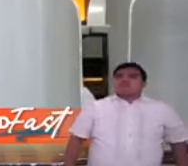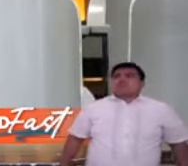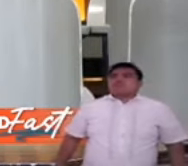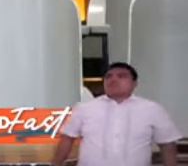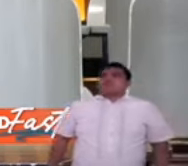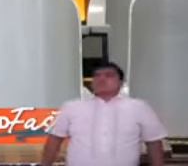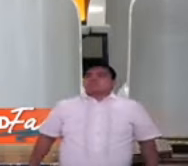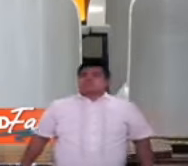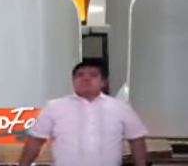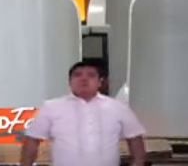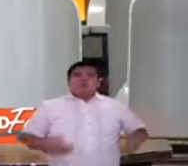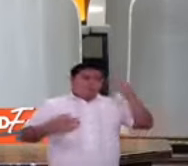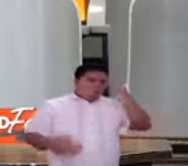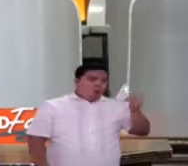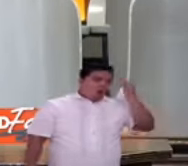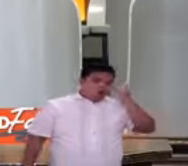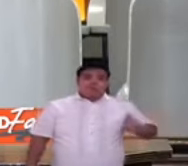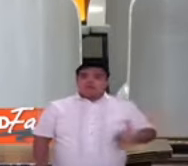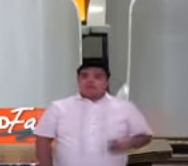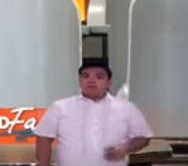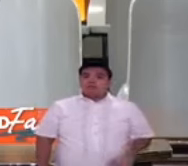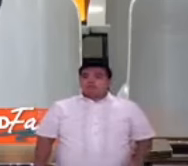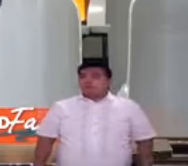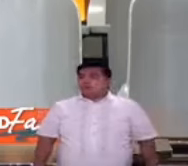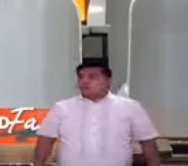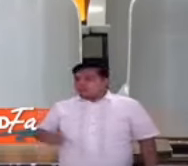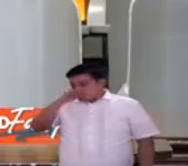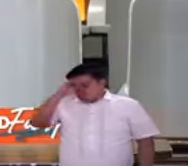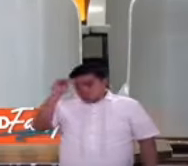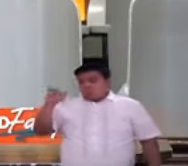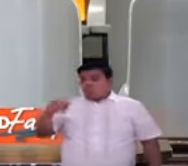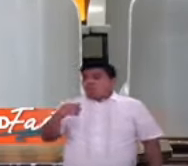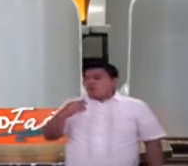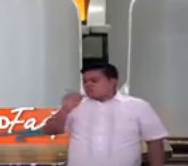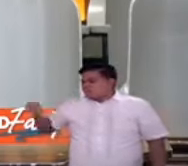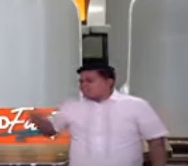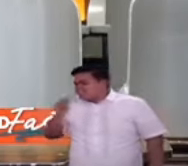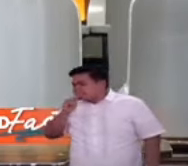Kasuway na mo, anak. Ngayon yung anak, sige lang, why? Paghilo mo, wakay tubag. Kay ikaw ang sige kay tubag.